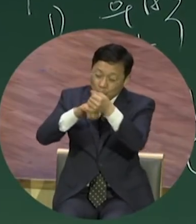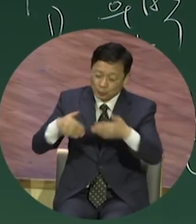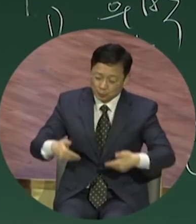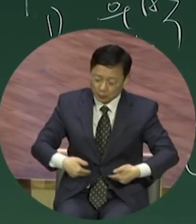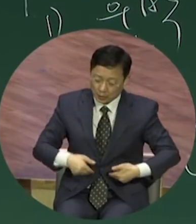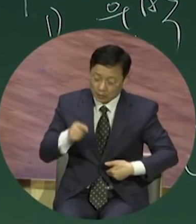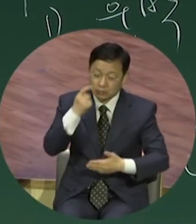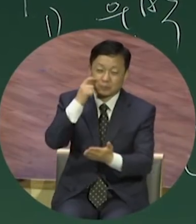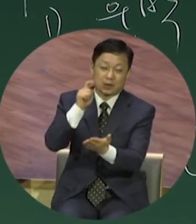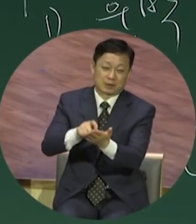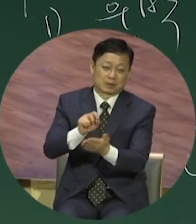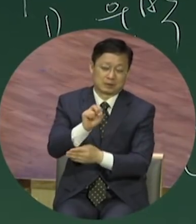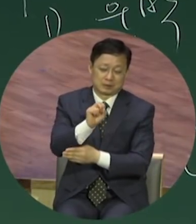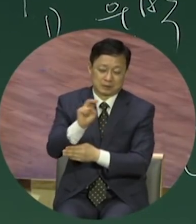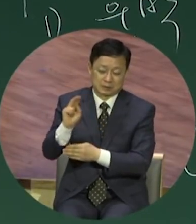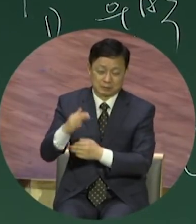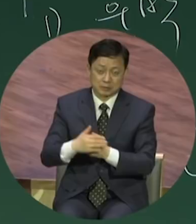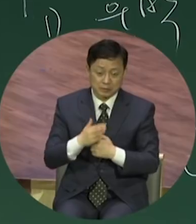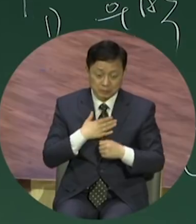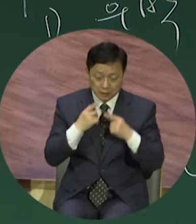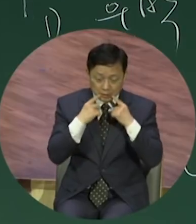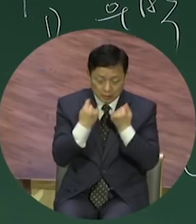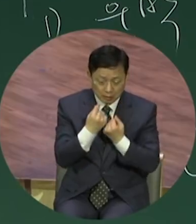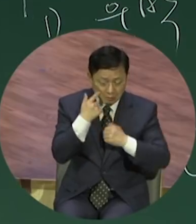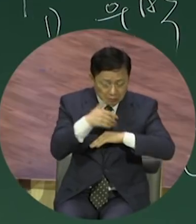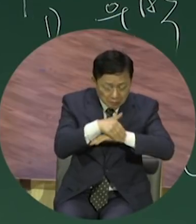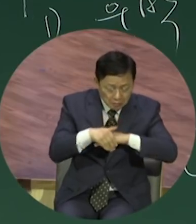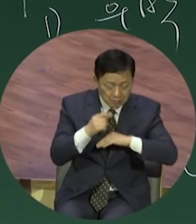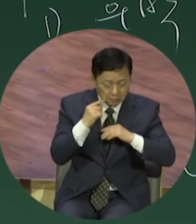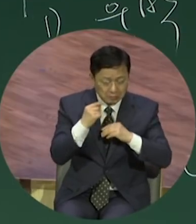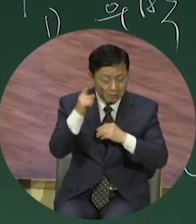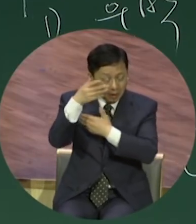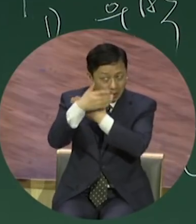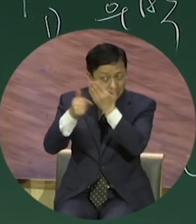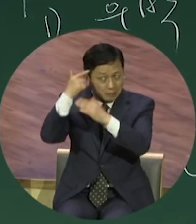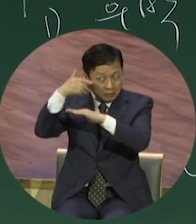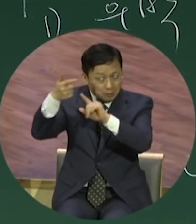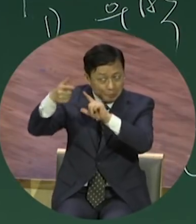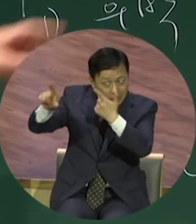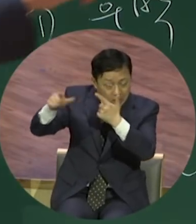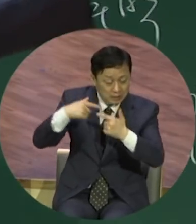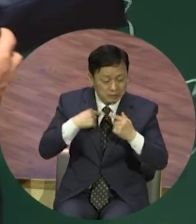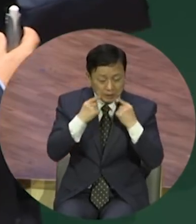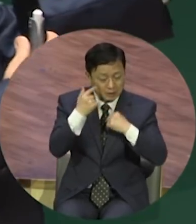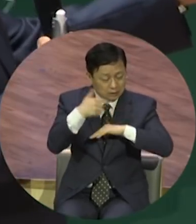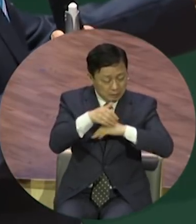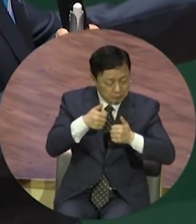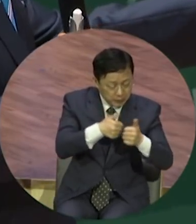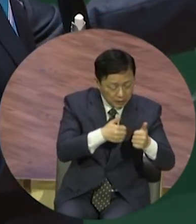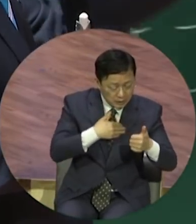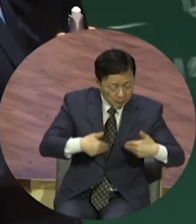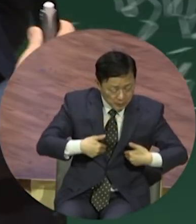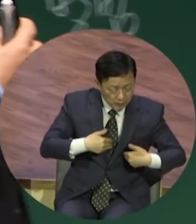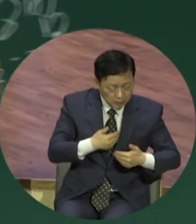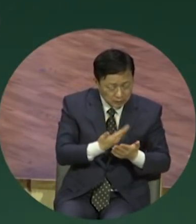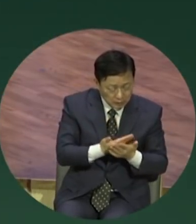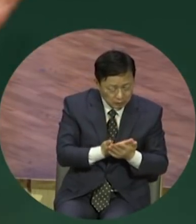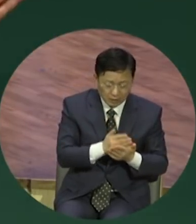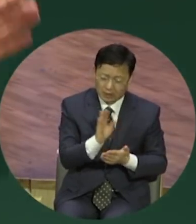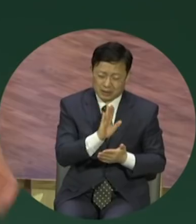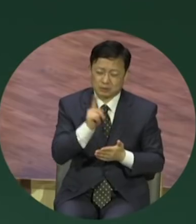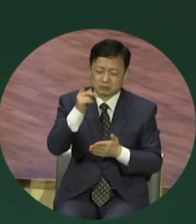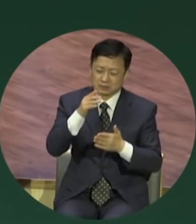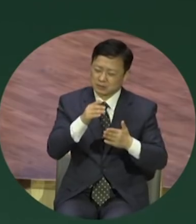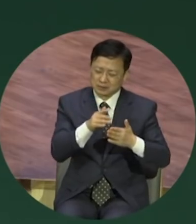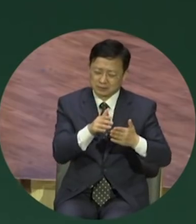on par with God. 아니, 내 계획이 하나님 계획만큼 되겠어요? How can our plan compare to God's plan? 그러니까 하나님이 꼭 필요로 하시는 거.